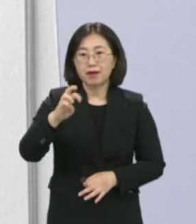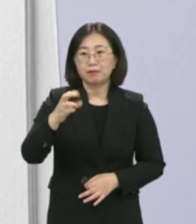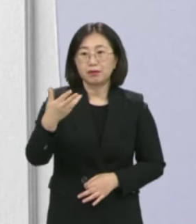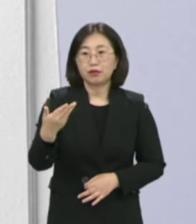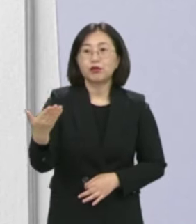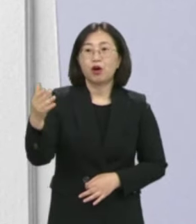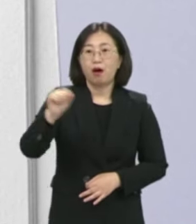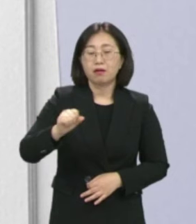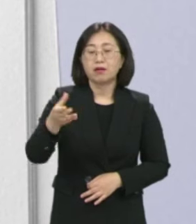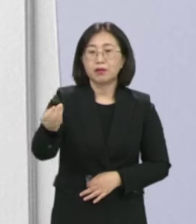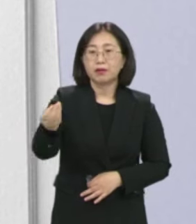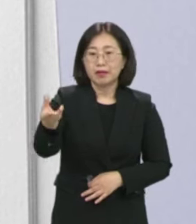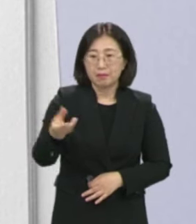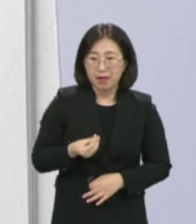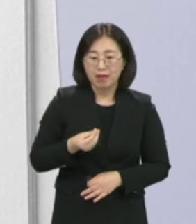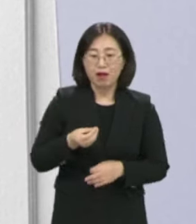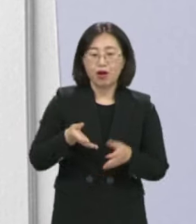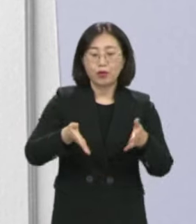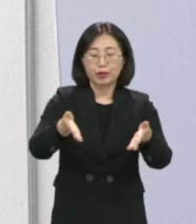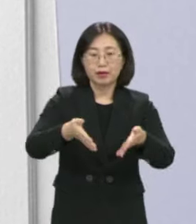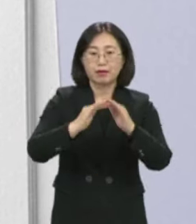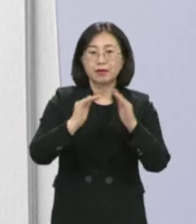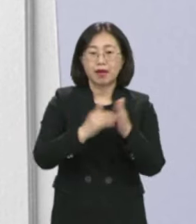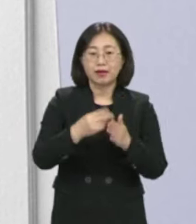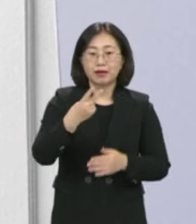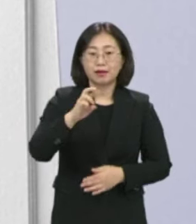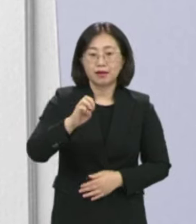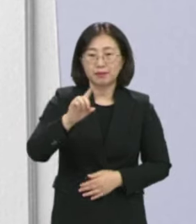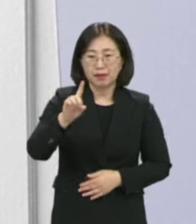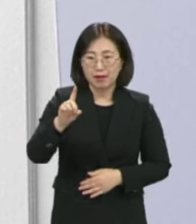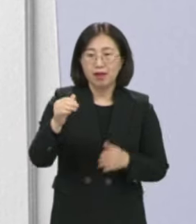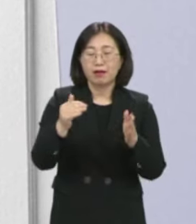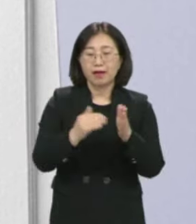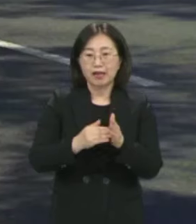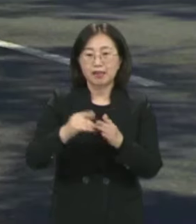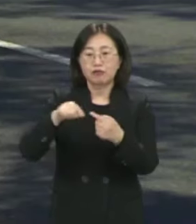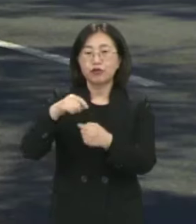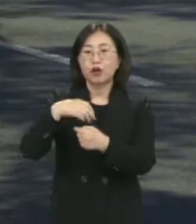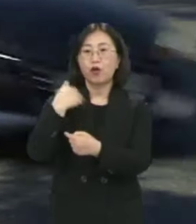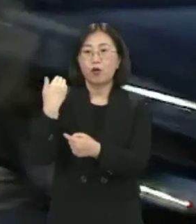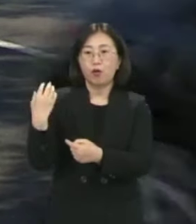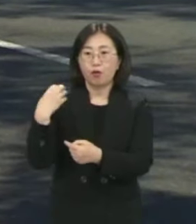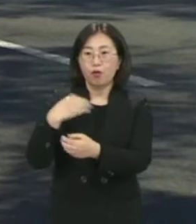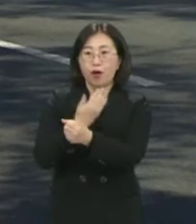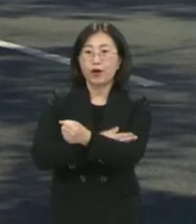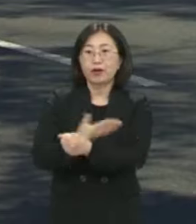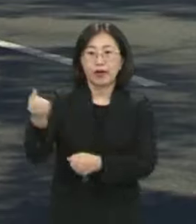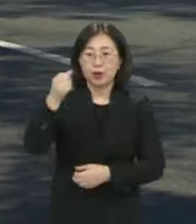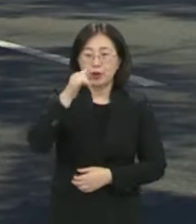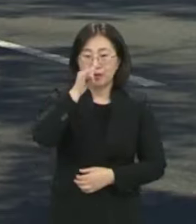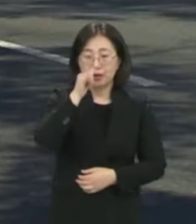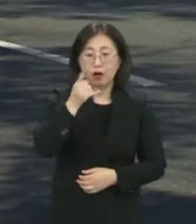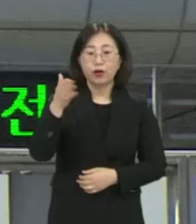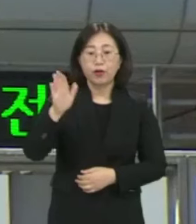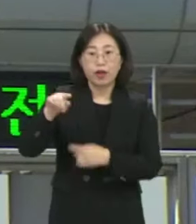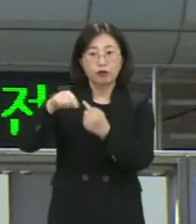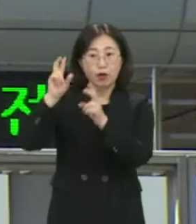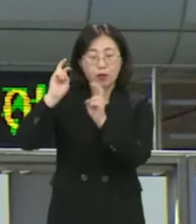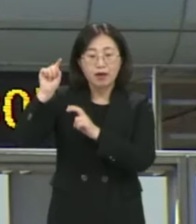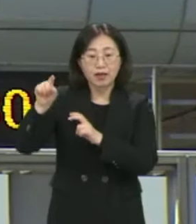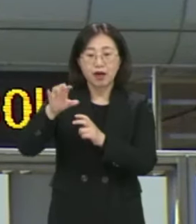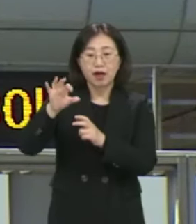대출받아 도로를 건설한 뒤 2031년까지 운영권을 갖고 있습니다 문제는 운영사측에 화 채무 상